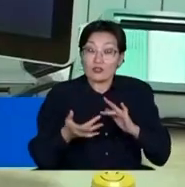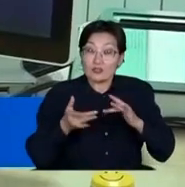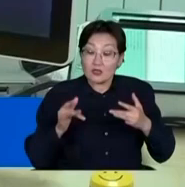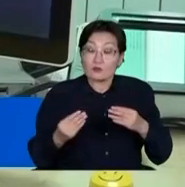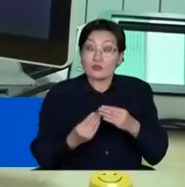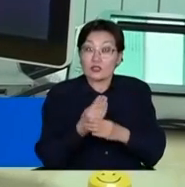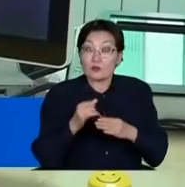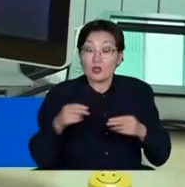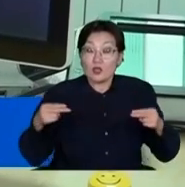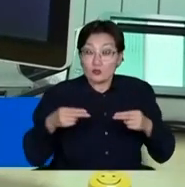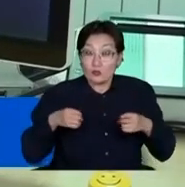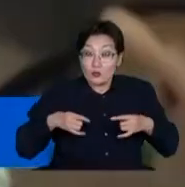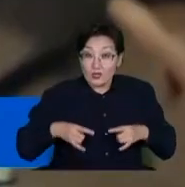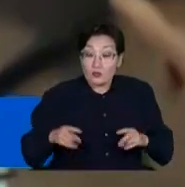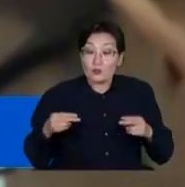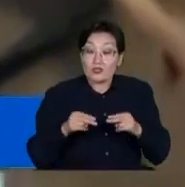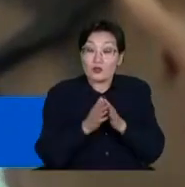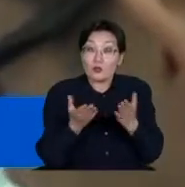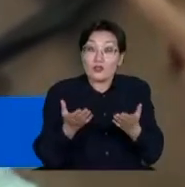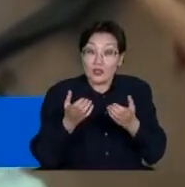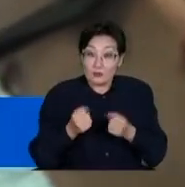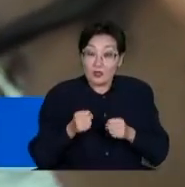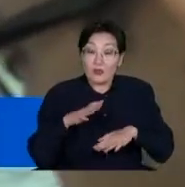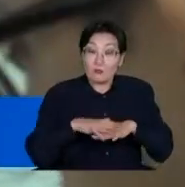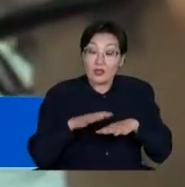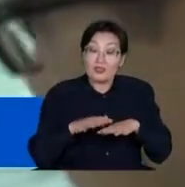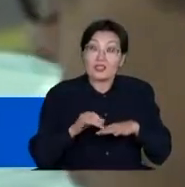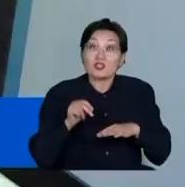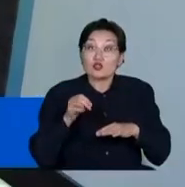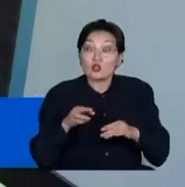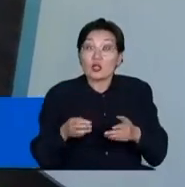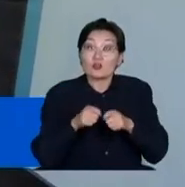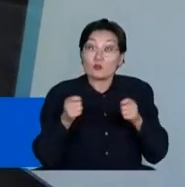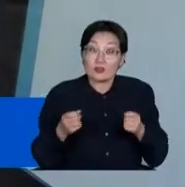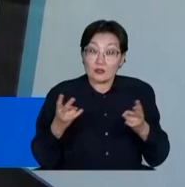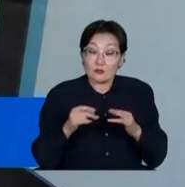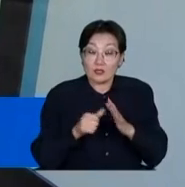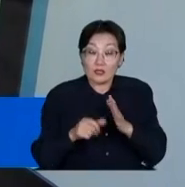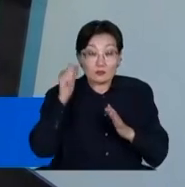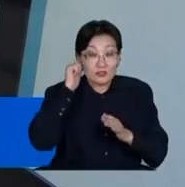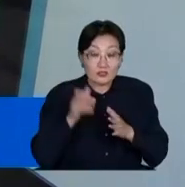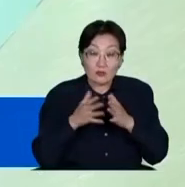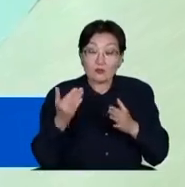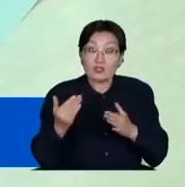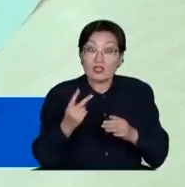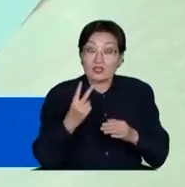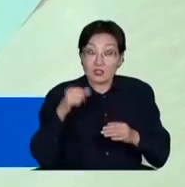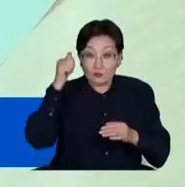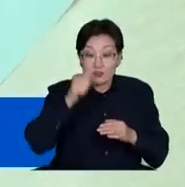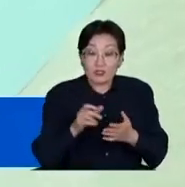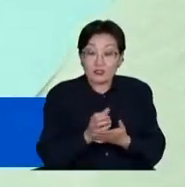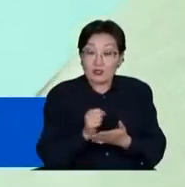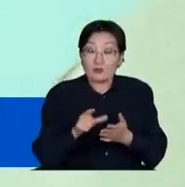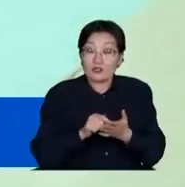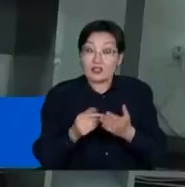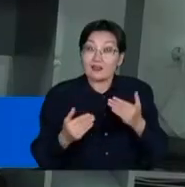туралы куәлігін алып, банктен есепшот ашу сынды жұмыстар ғана қалды. Қарияның жасы биыл 65-тен асты. Өкініштісі, оған 2 жыл бойы алмаған